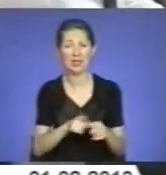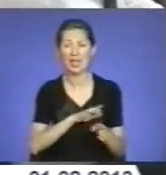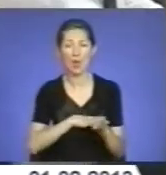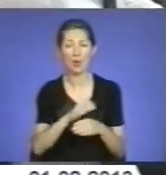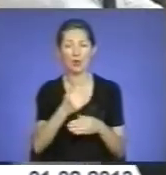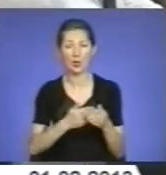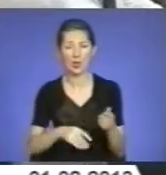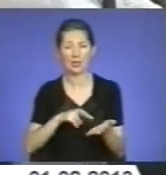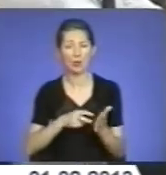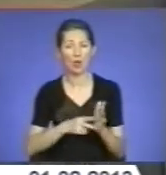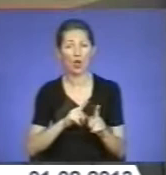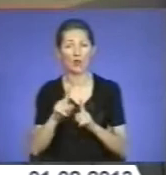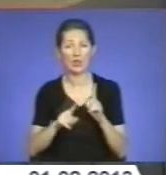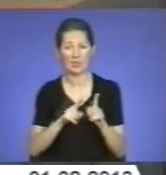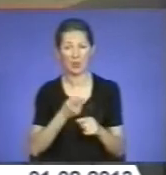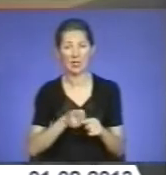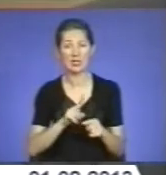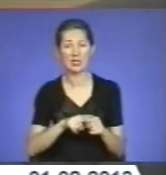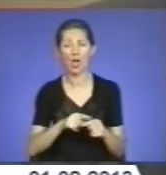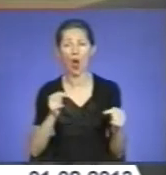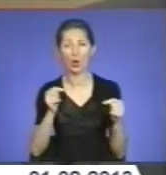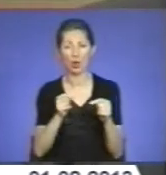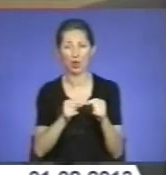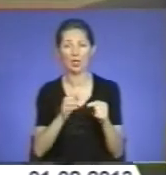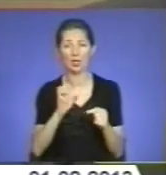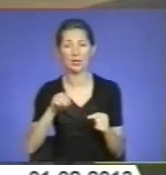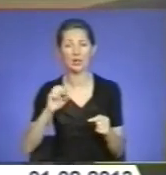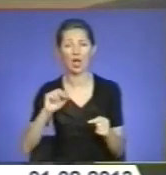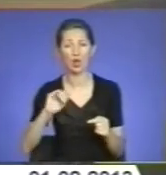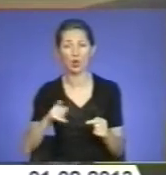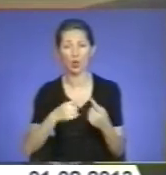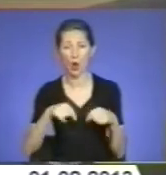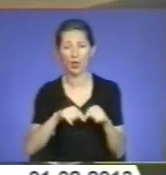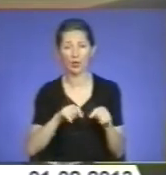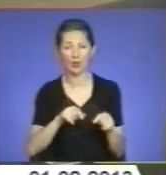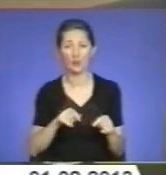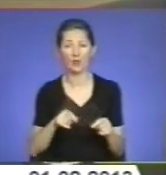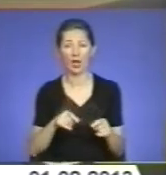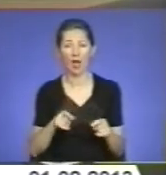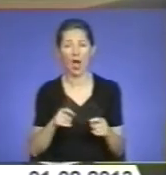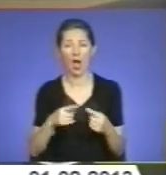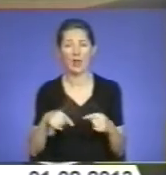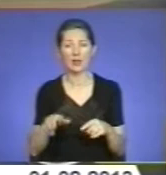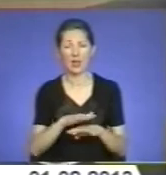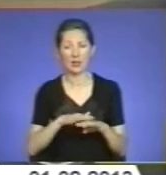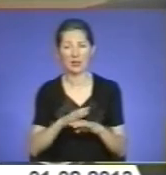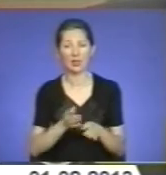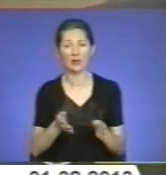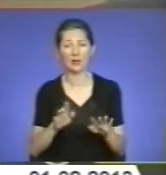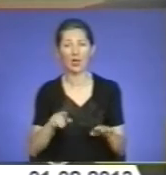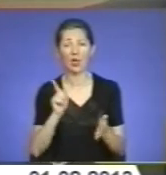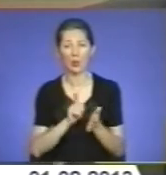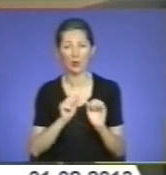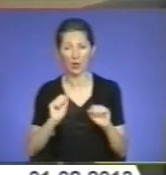перелік запланованих змін. Це уточнити статус органів самоорганізації населення та розширити їх спроможність. Це